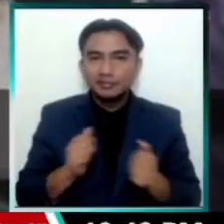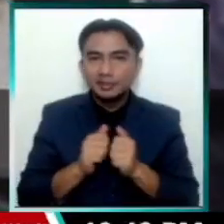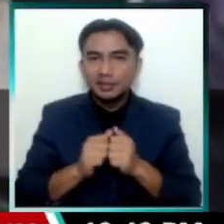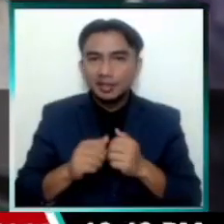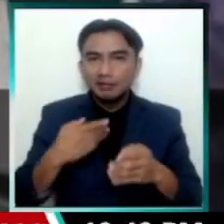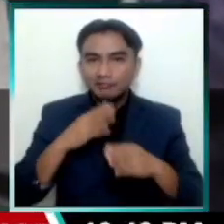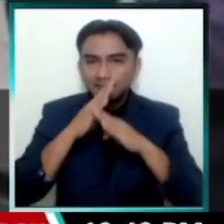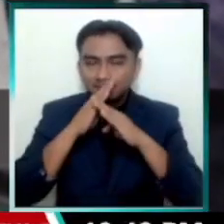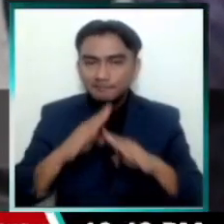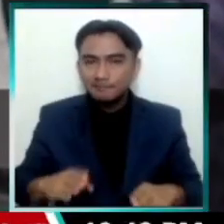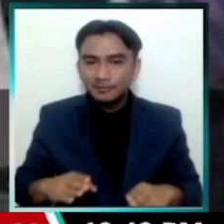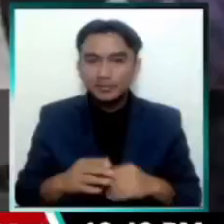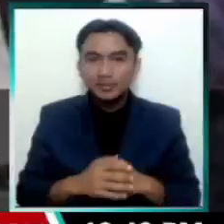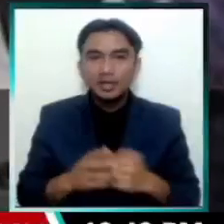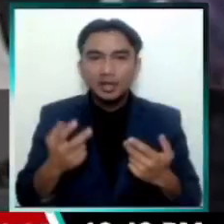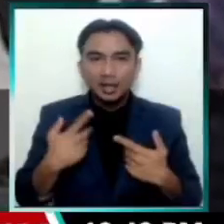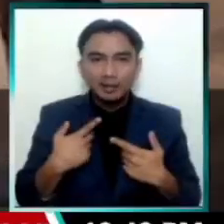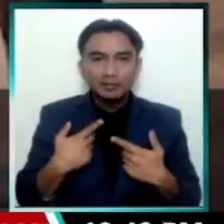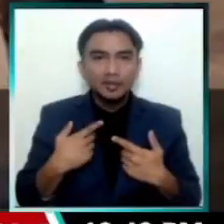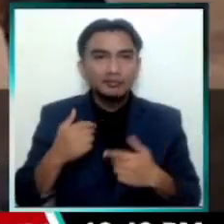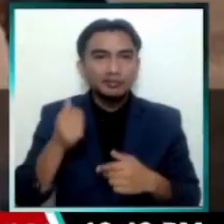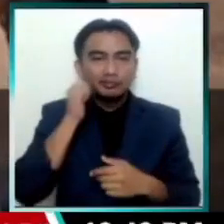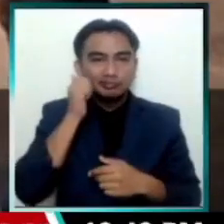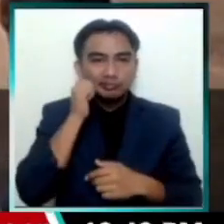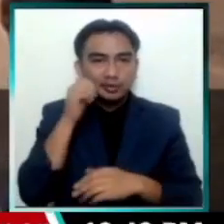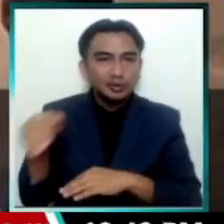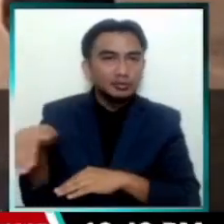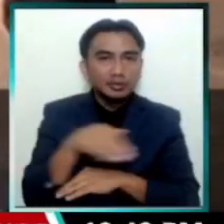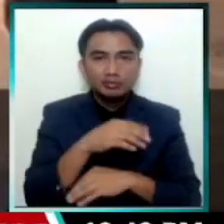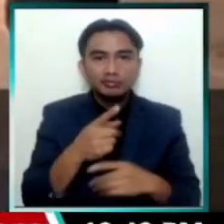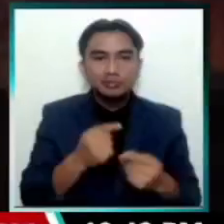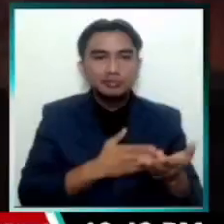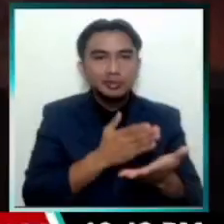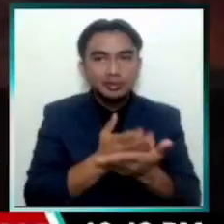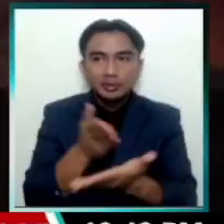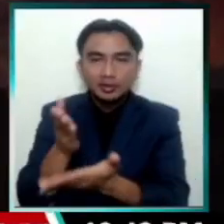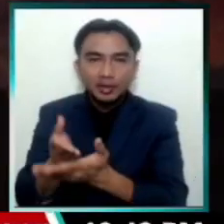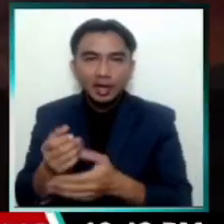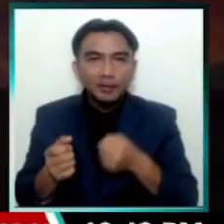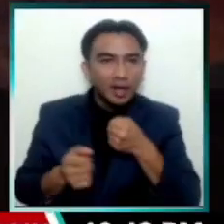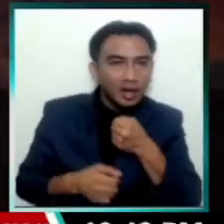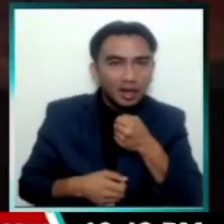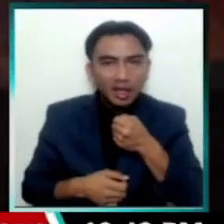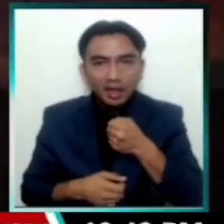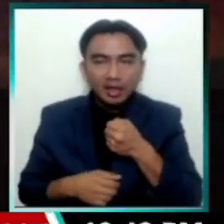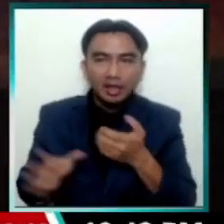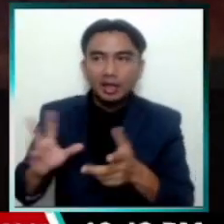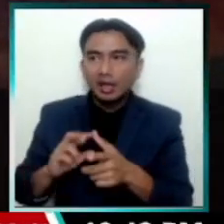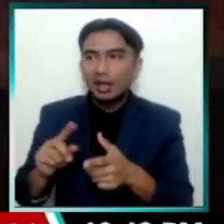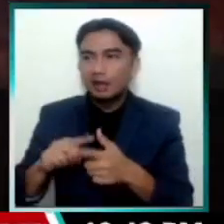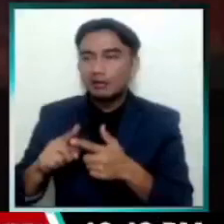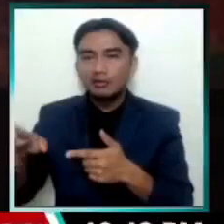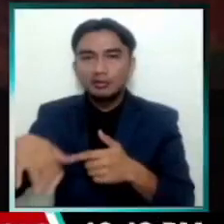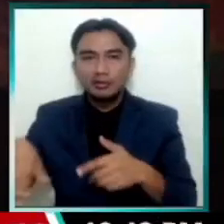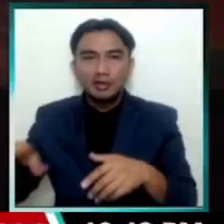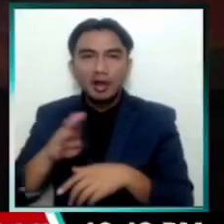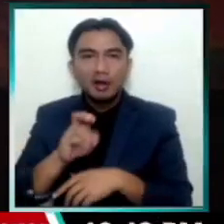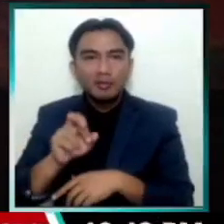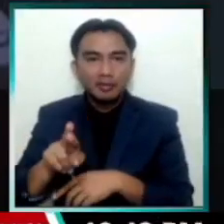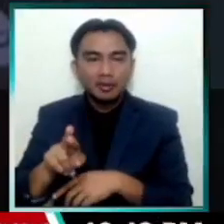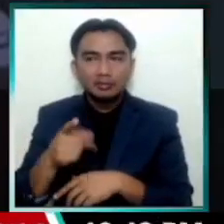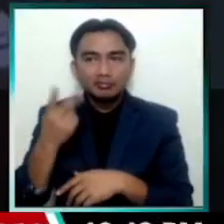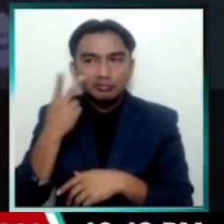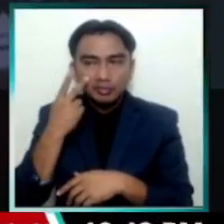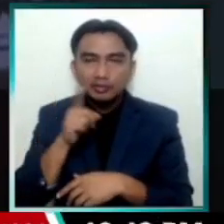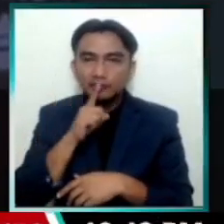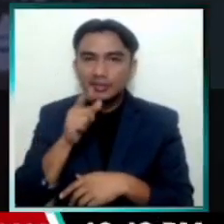Luzon, gabi-gabi sinusuyod ng mga otoridad ang mga karaoke at disco bars para matiyak na hindi na sila nag-iingay. Dalawang